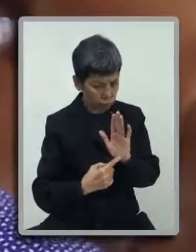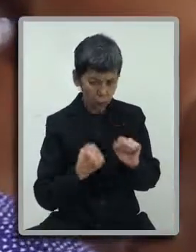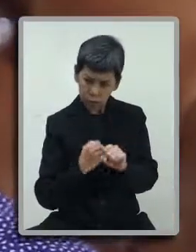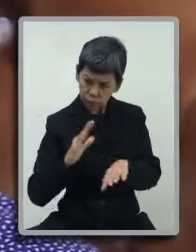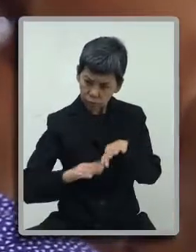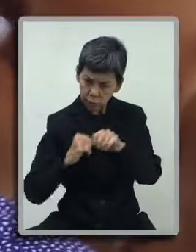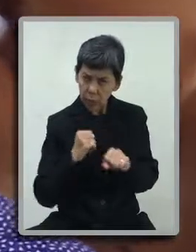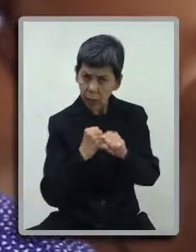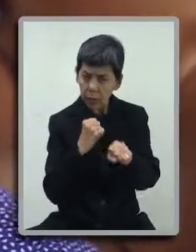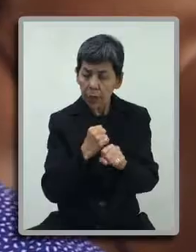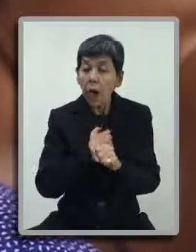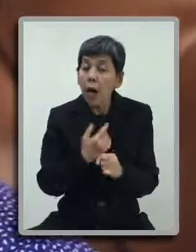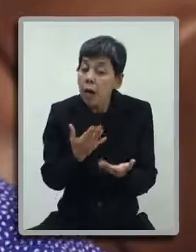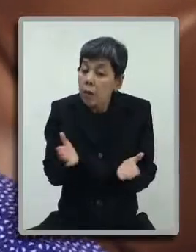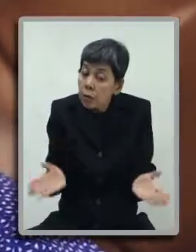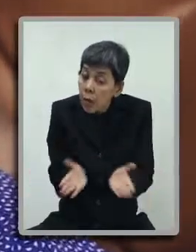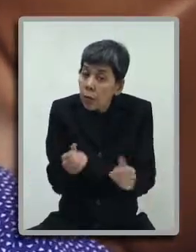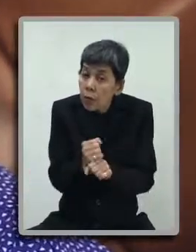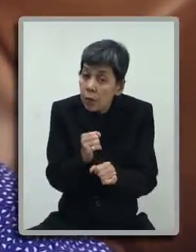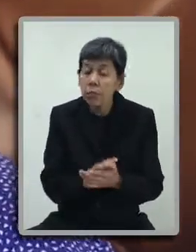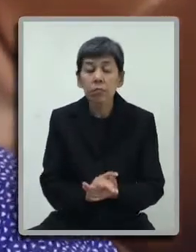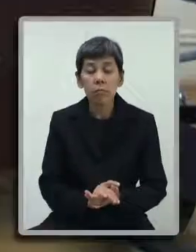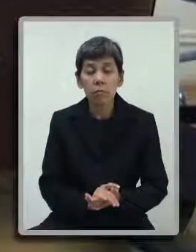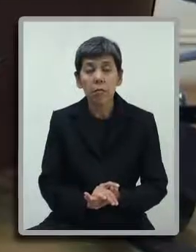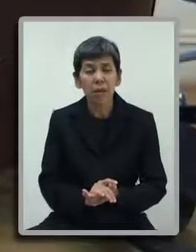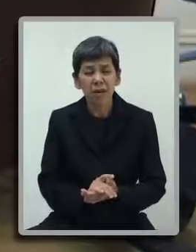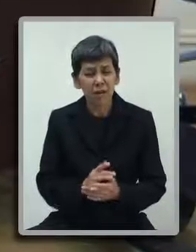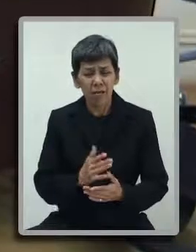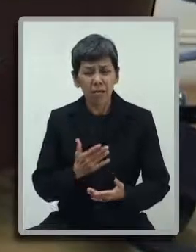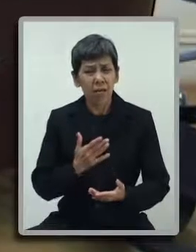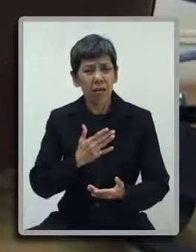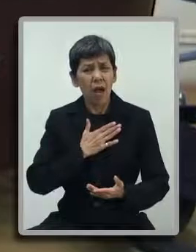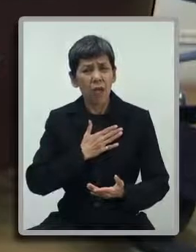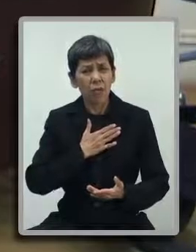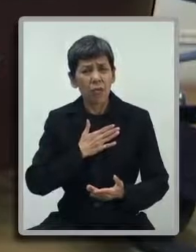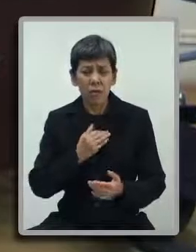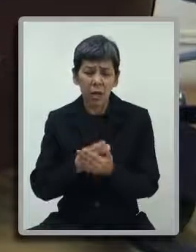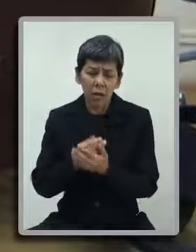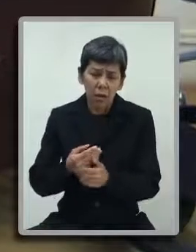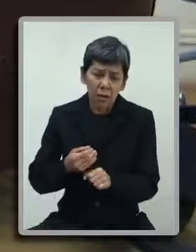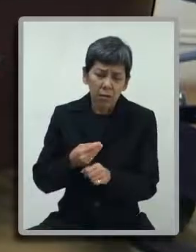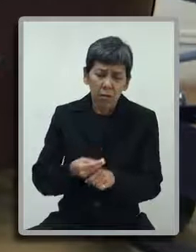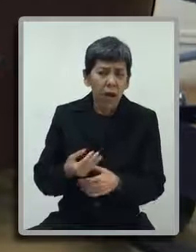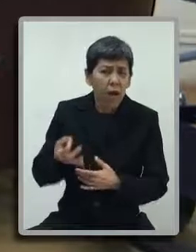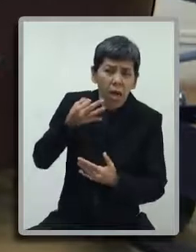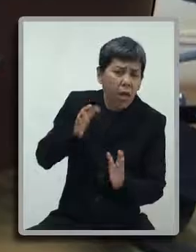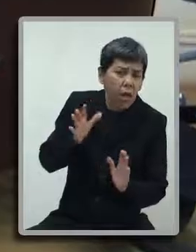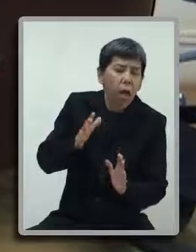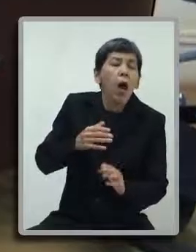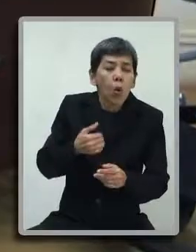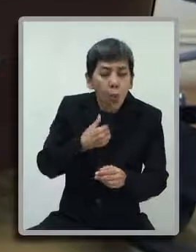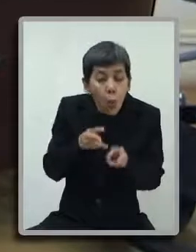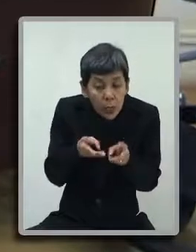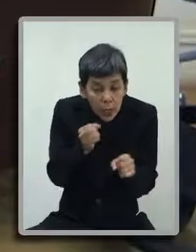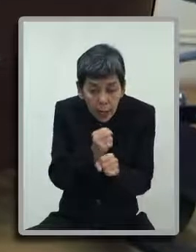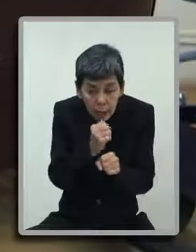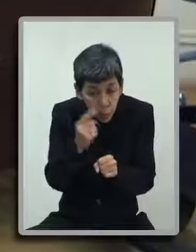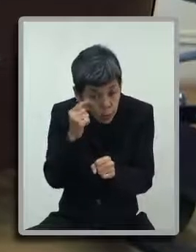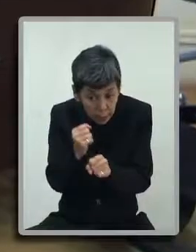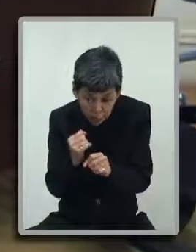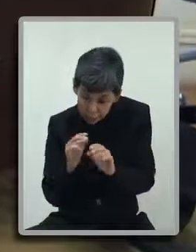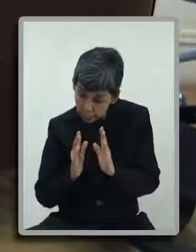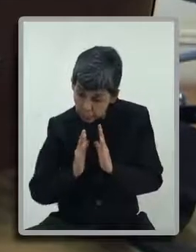ช่วยเหลือเขาอยากจะสนับสนุนงานเขาเนี่ยไม่ใช่เขา เอาปลาให้เขากินนะ ค่ะ แต่ว่าสอนวิธีเข